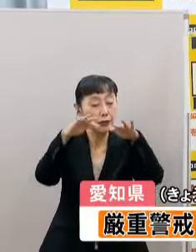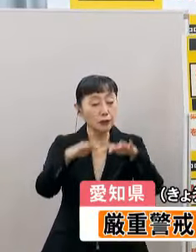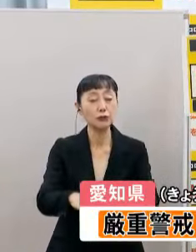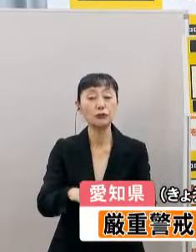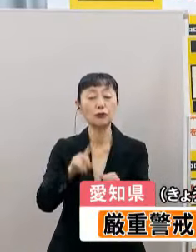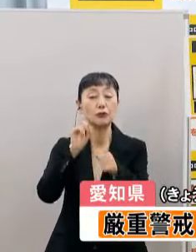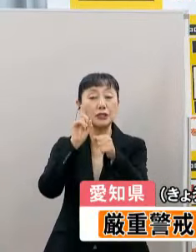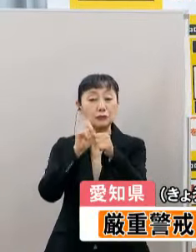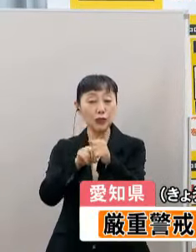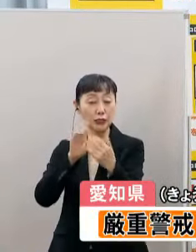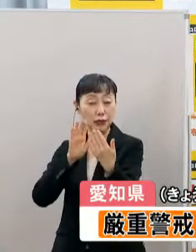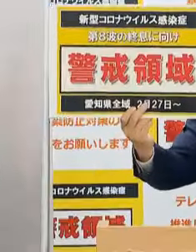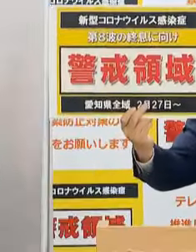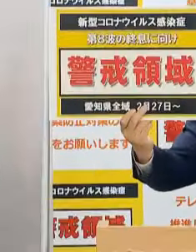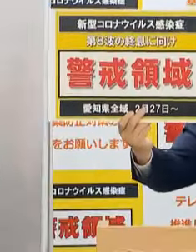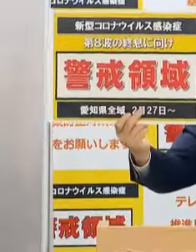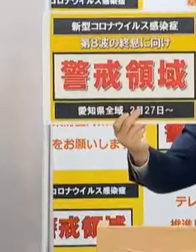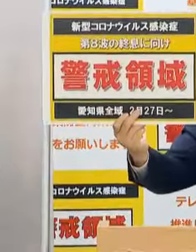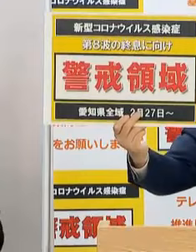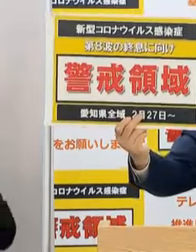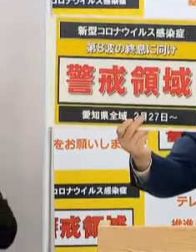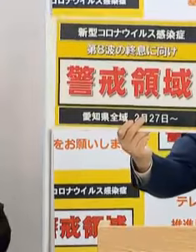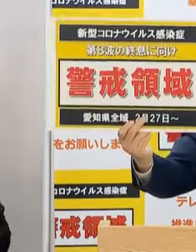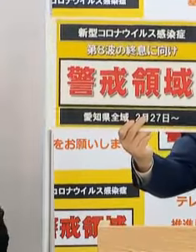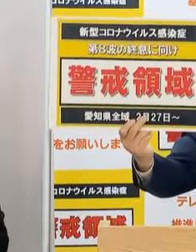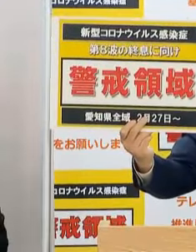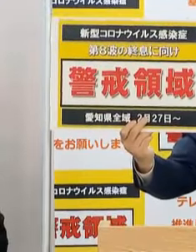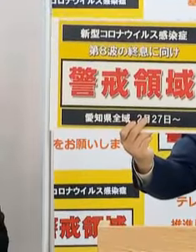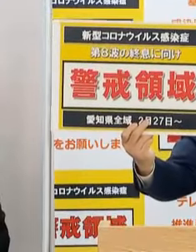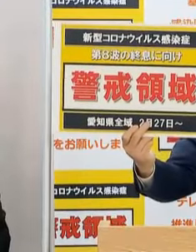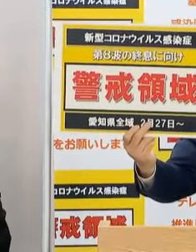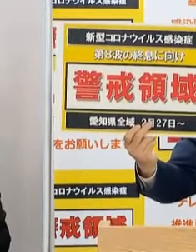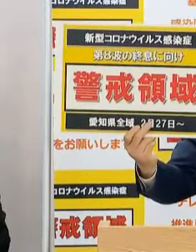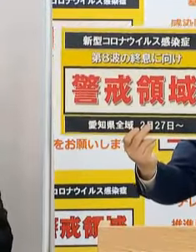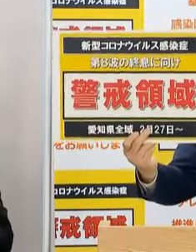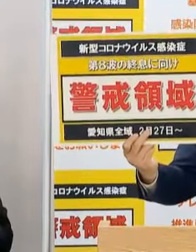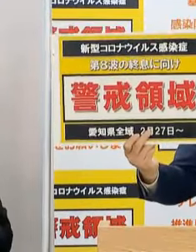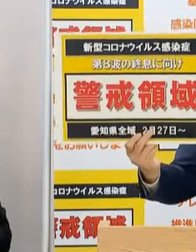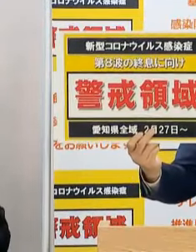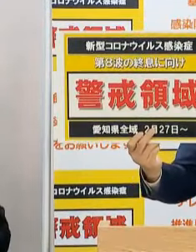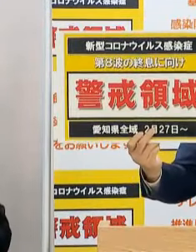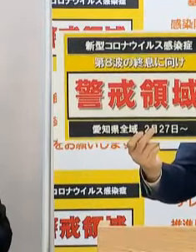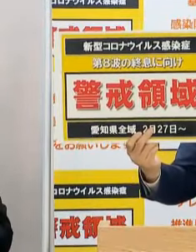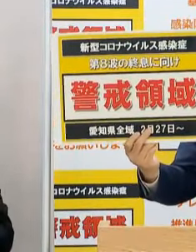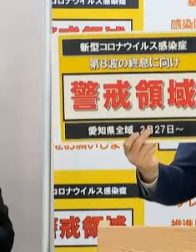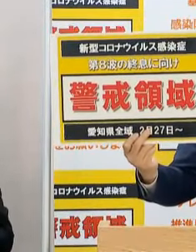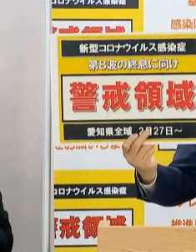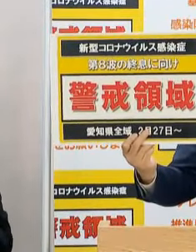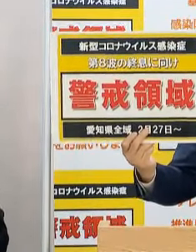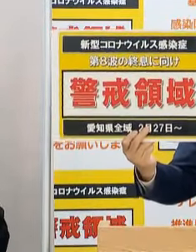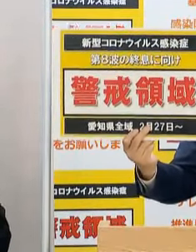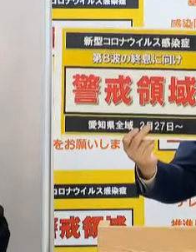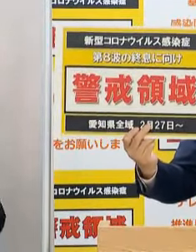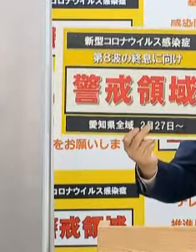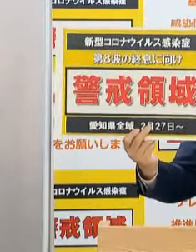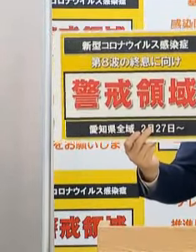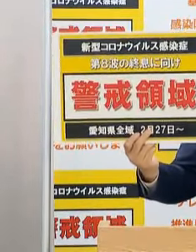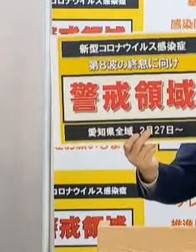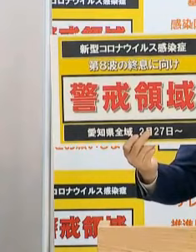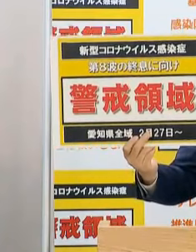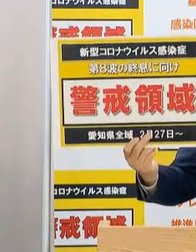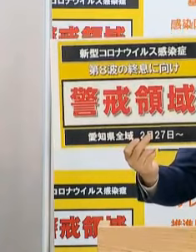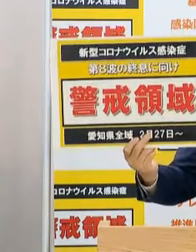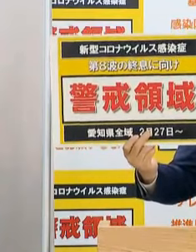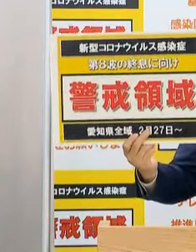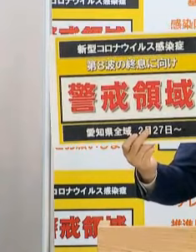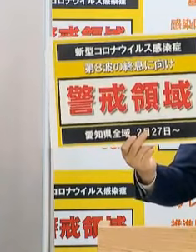域に移行しました。警戒領域は県が設定している感染対策の最も下のレベルで、手洗いや換